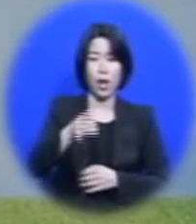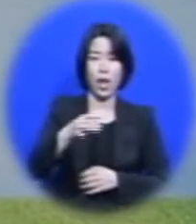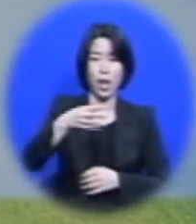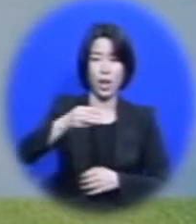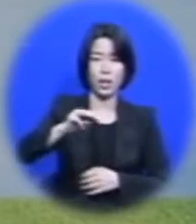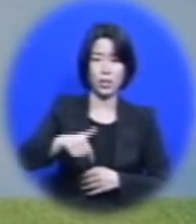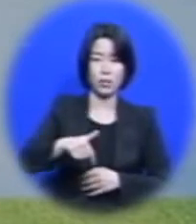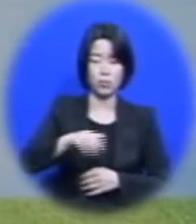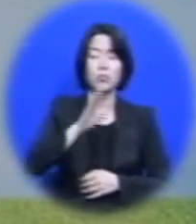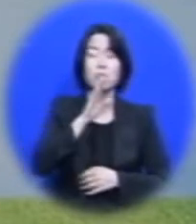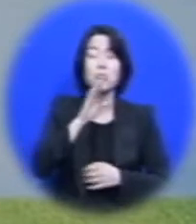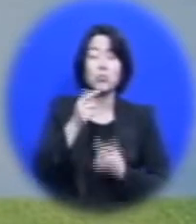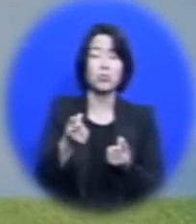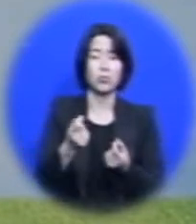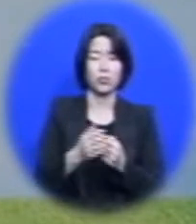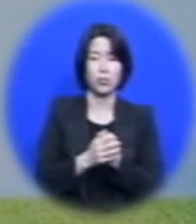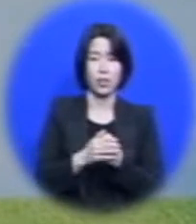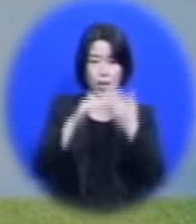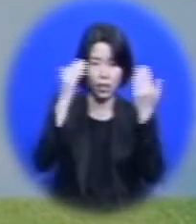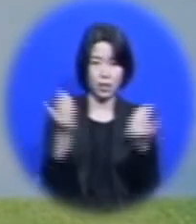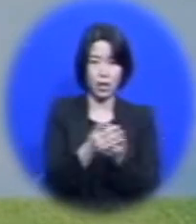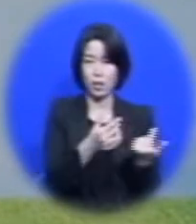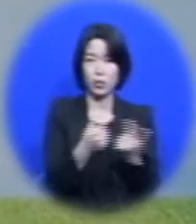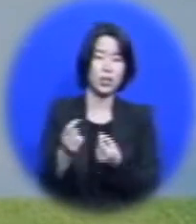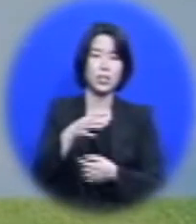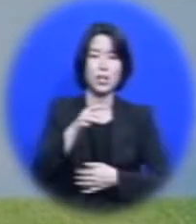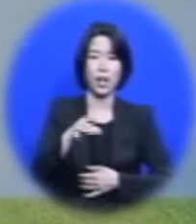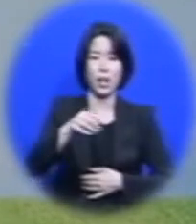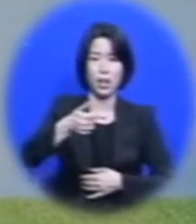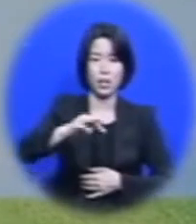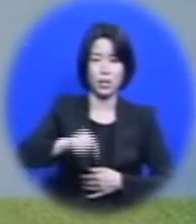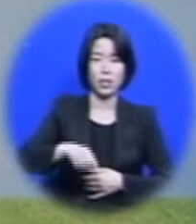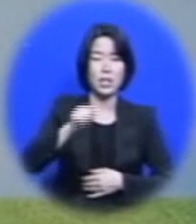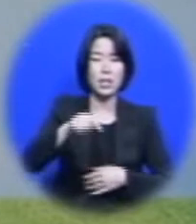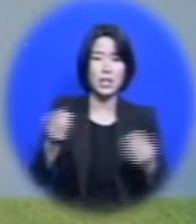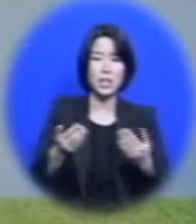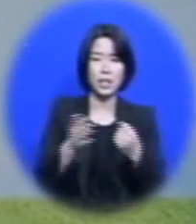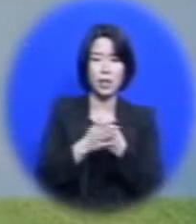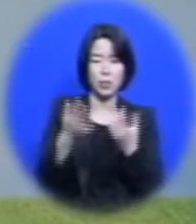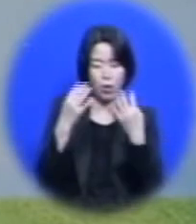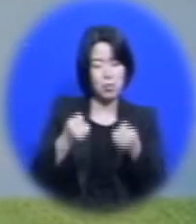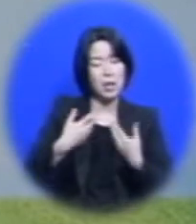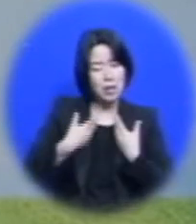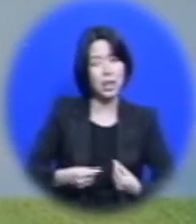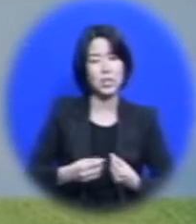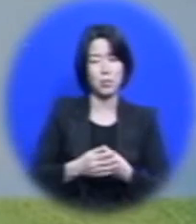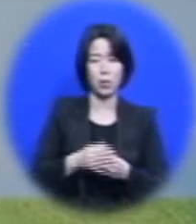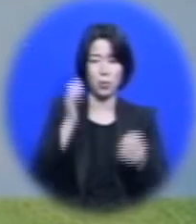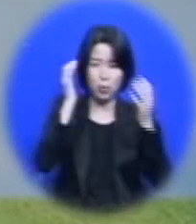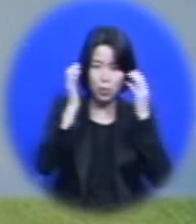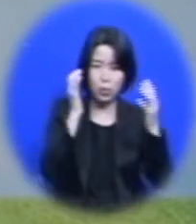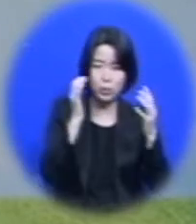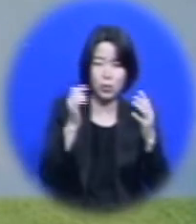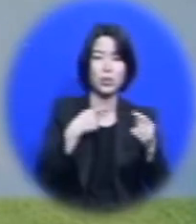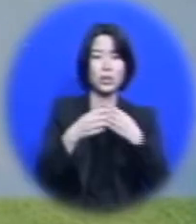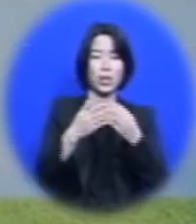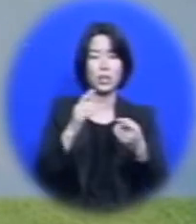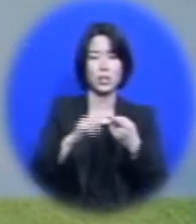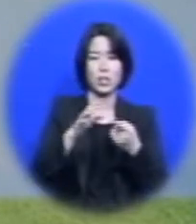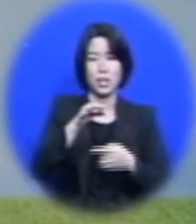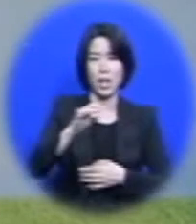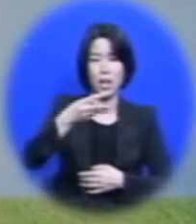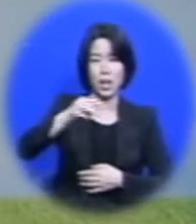그렇다고 이야기를 했습니다. 그래서 다들 에릭이 이 일로 인해서 얼마나 낙심을 하고 고통을 겪는지 에릭에 대해서